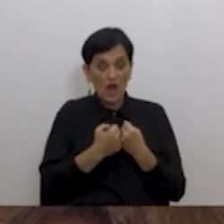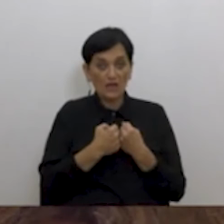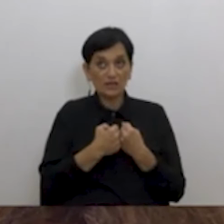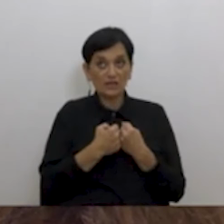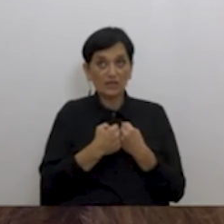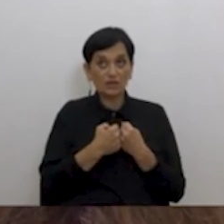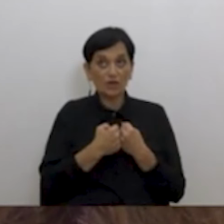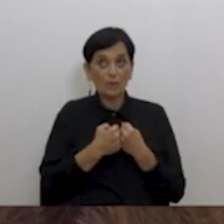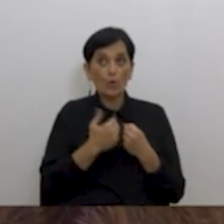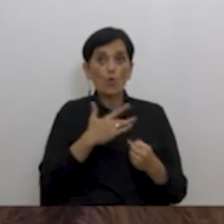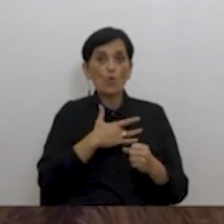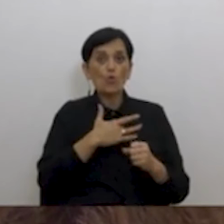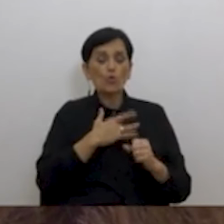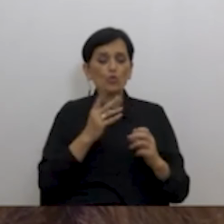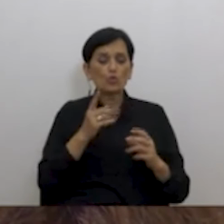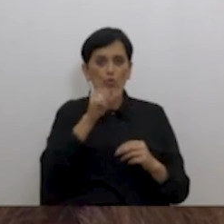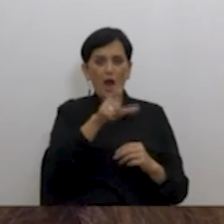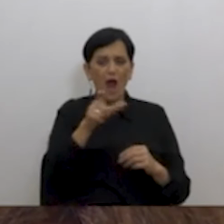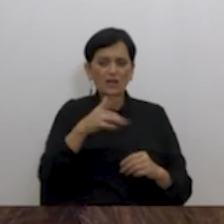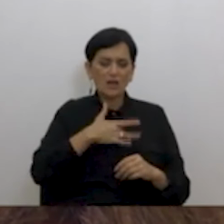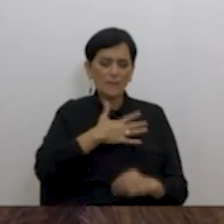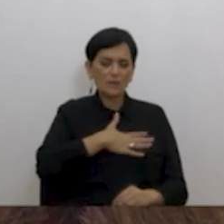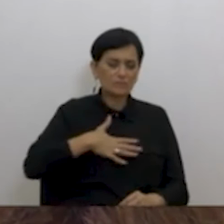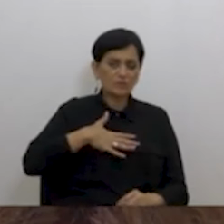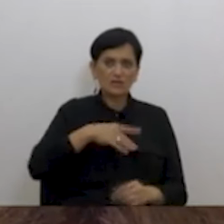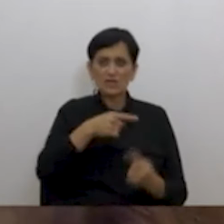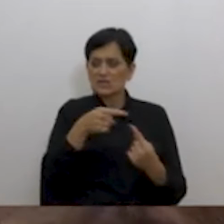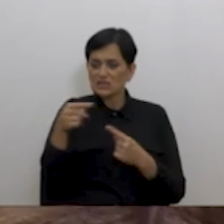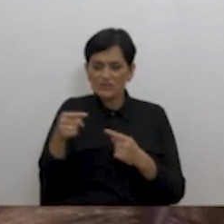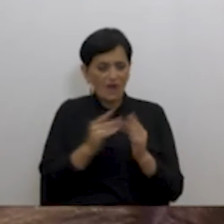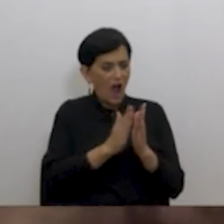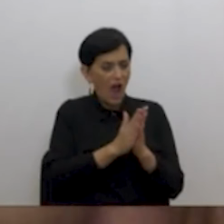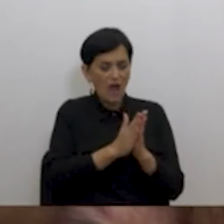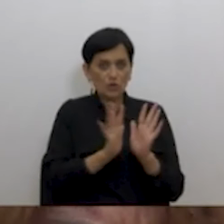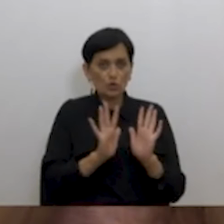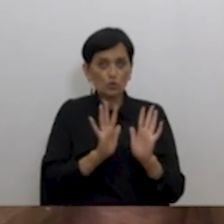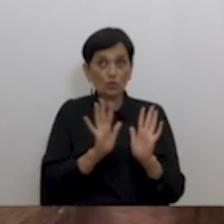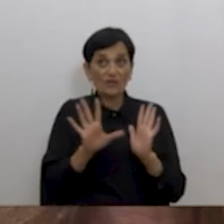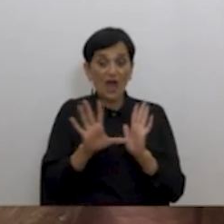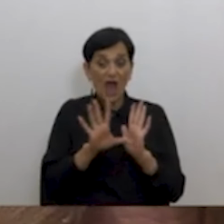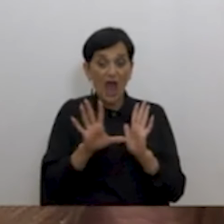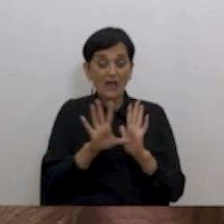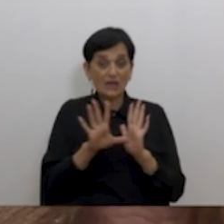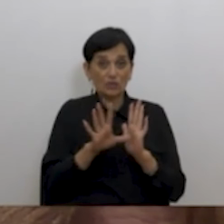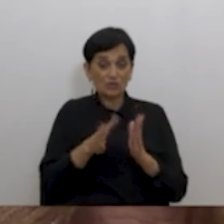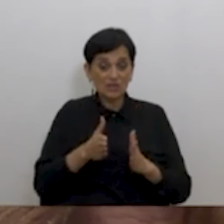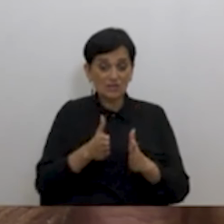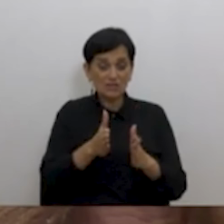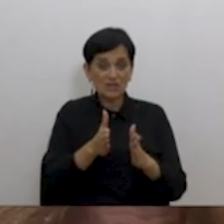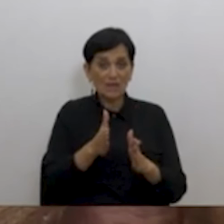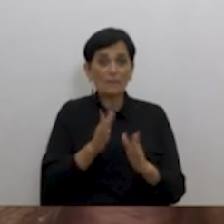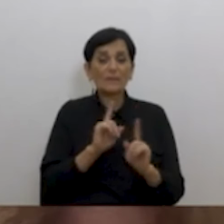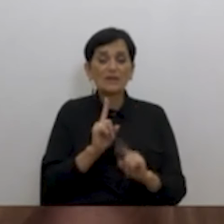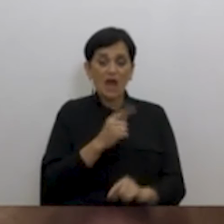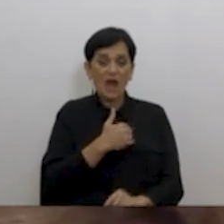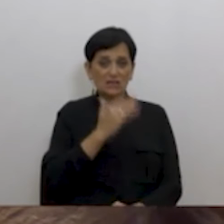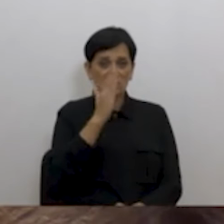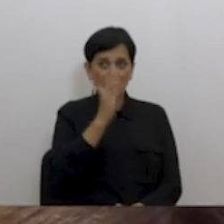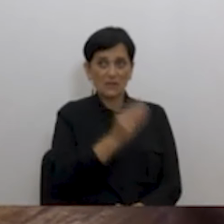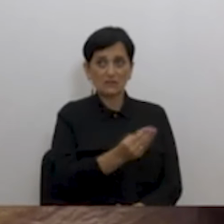იმ გულდათუთქულ ადამიანებს რომლებიც სხვა არაფერს არ ეთხოვენ თქვენგან ვიდრე ეს არის ელექტროენერგია და გზა რაღაცა იმედი მაინც